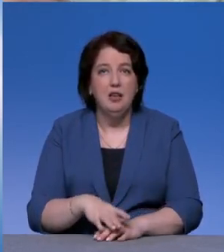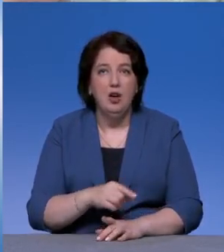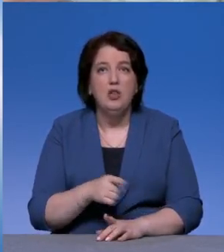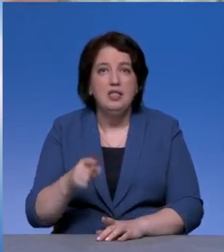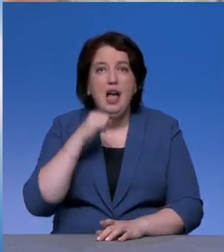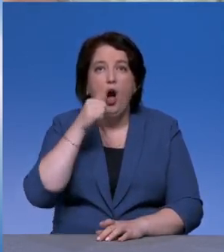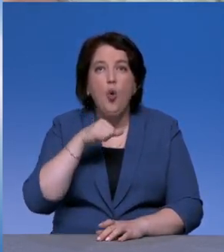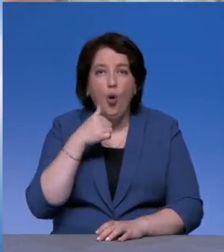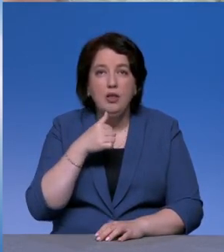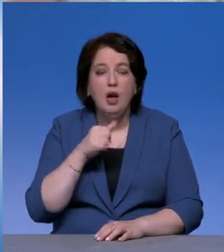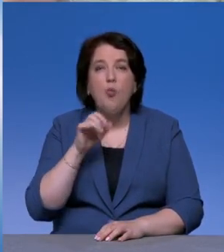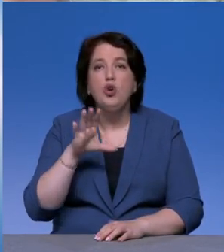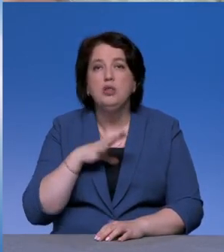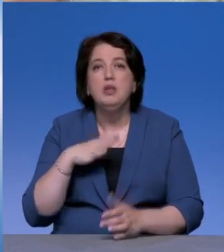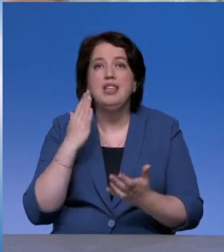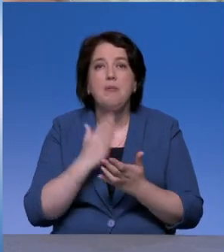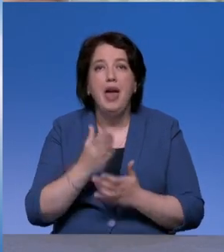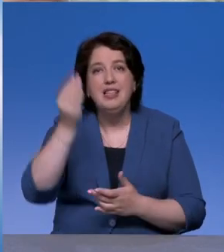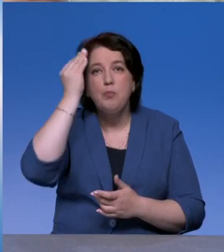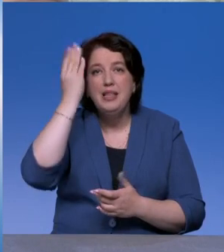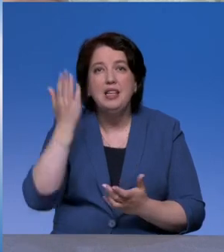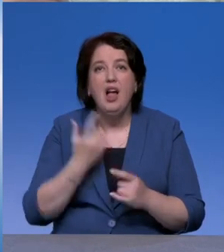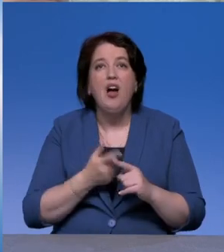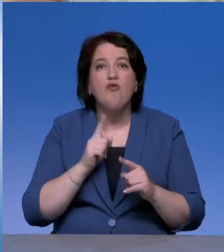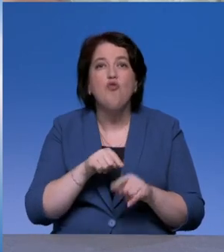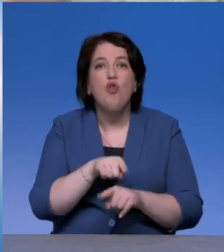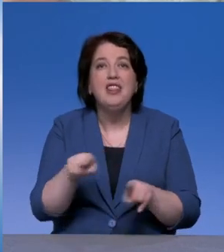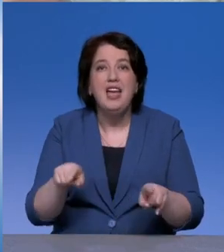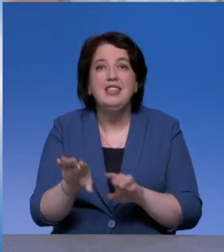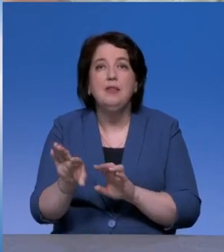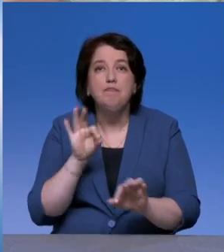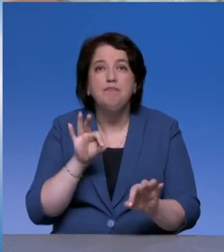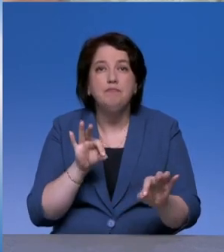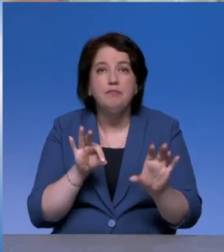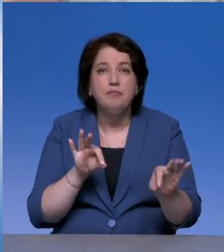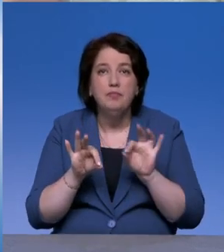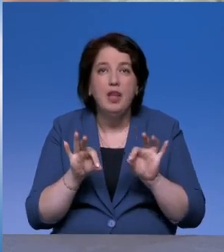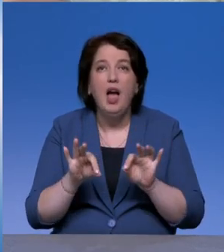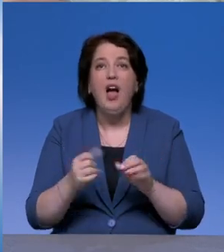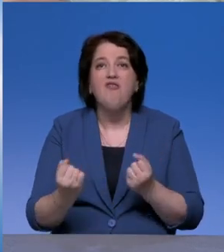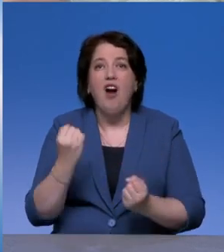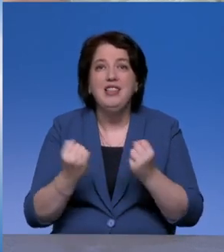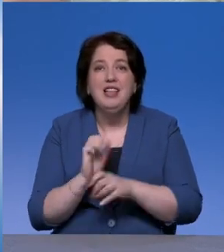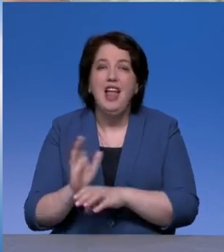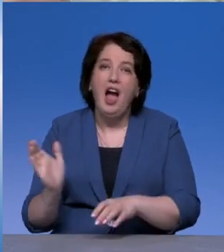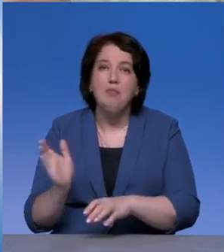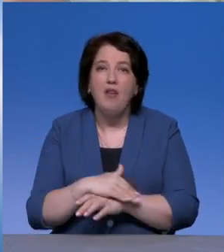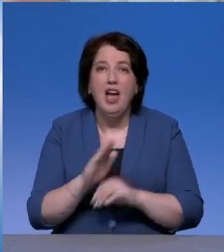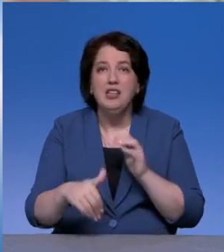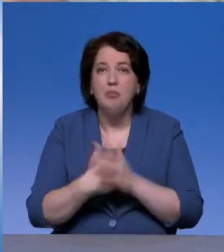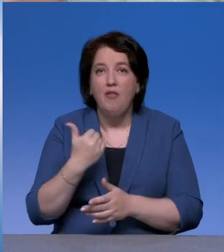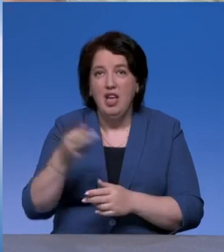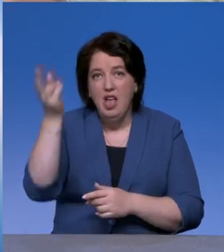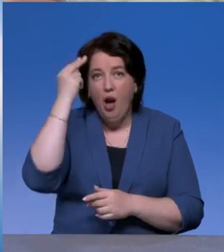год. Может быть, имеет смысл действительно этих водителей отправлять на пересдачу или переобучение